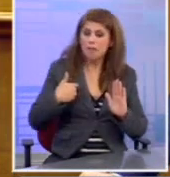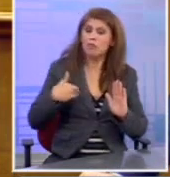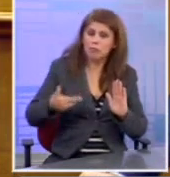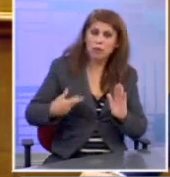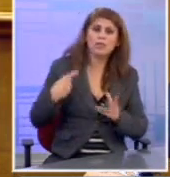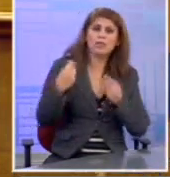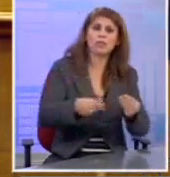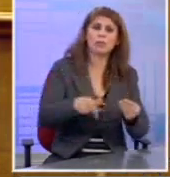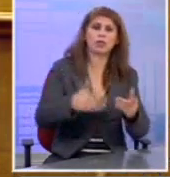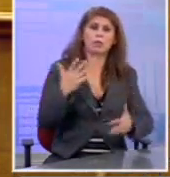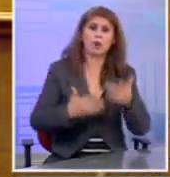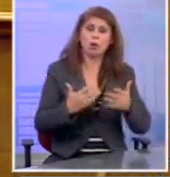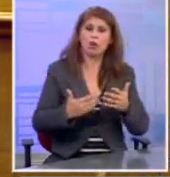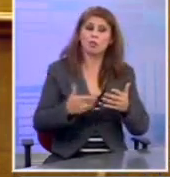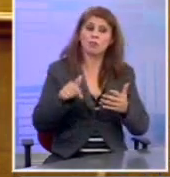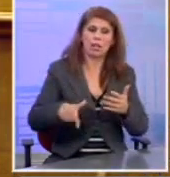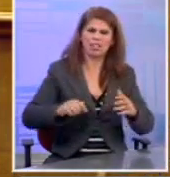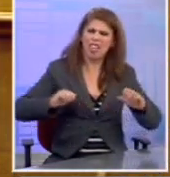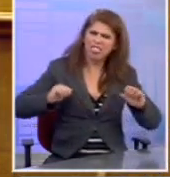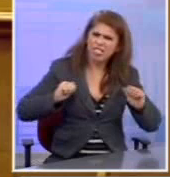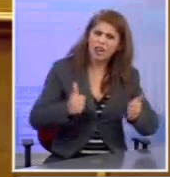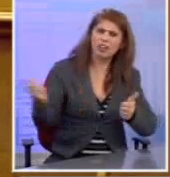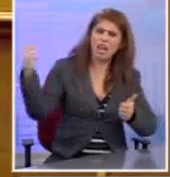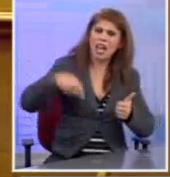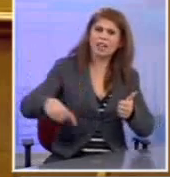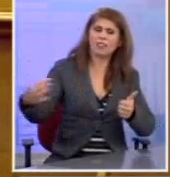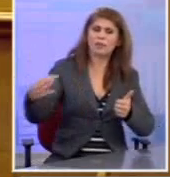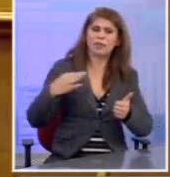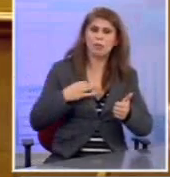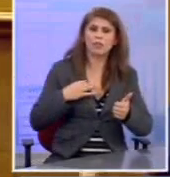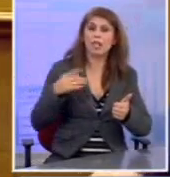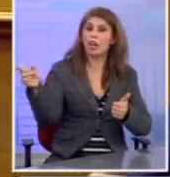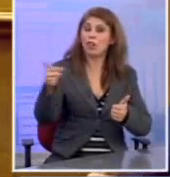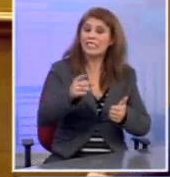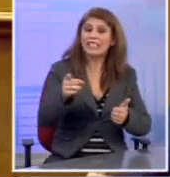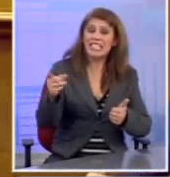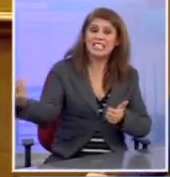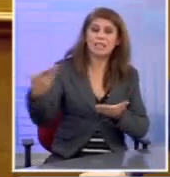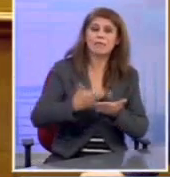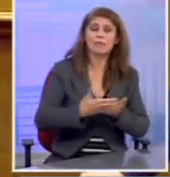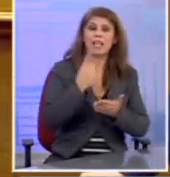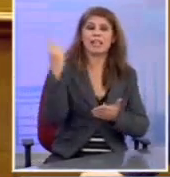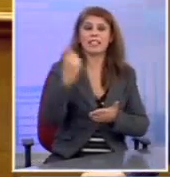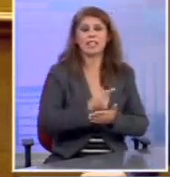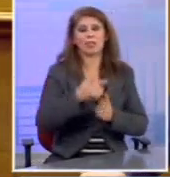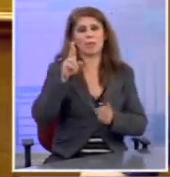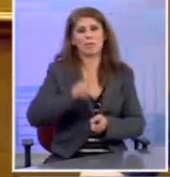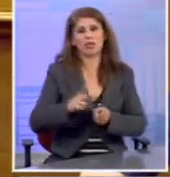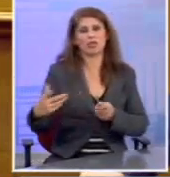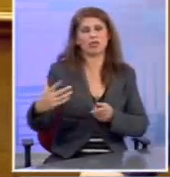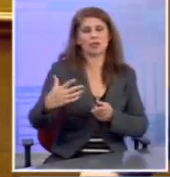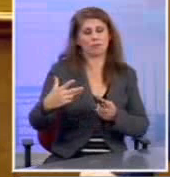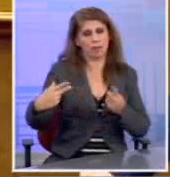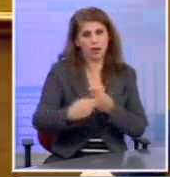σήμερα με τον προϋπολογισμό. Και χρειάζεται το θράσος να έρχεστε και να μας λέτε ότι εσείς φέρατε το 1% του ΑΕΠ μείωση των περικοπών, ενώ εμείς δεν θα